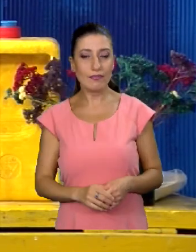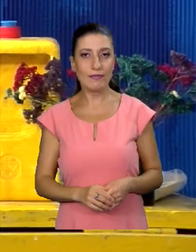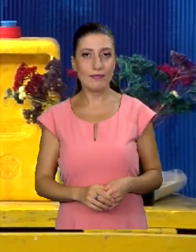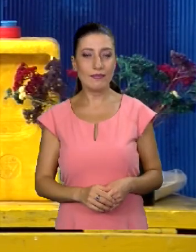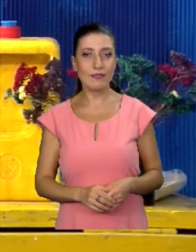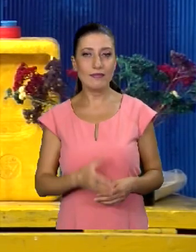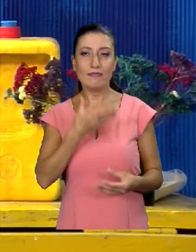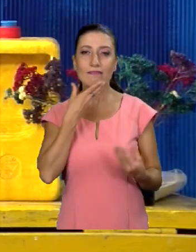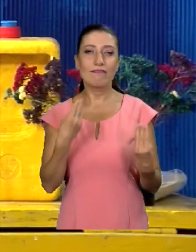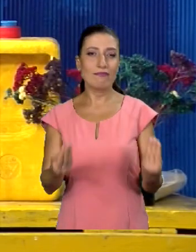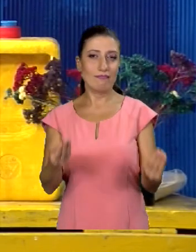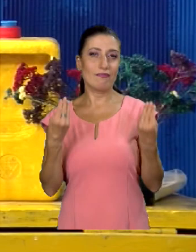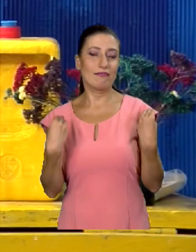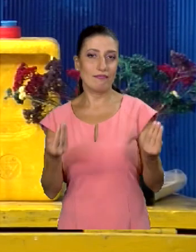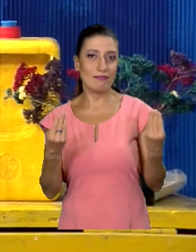անզուգական,